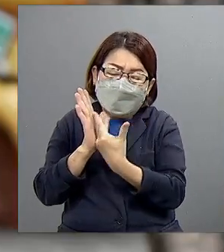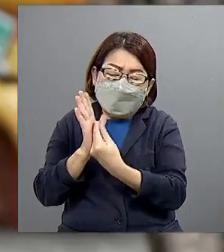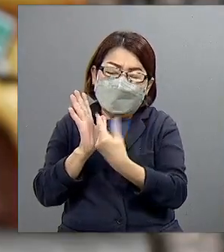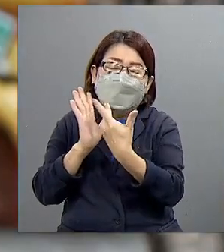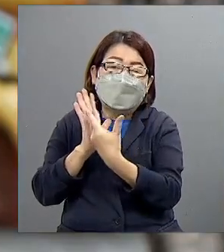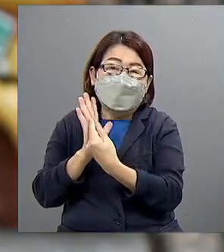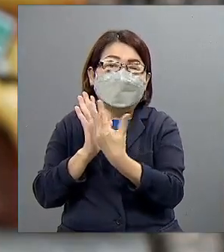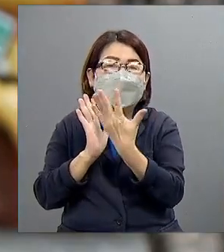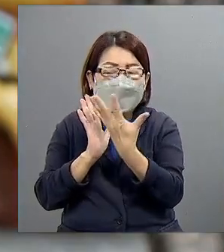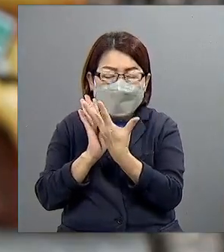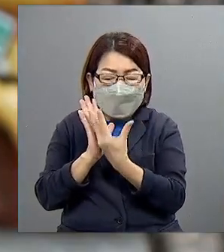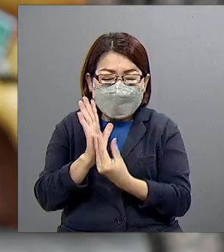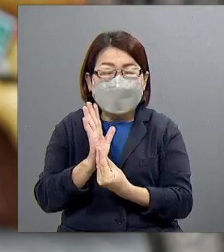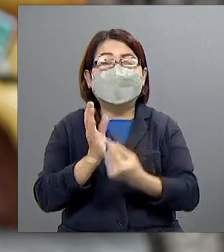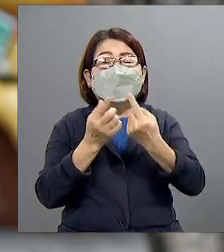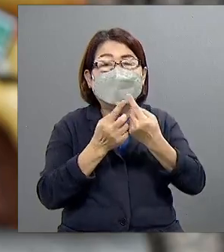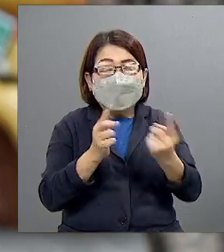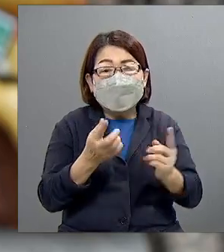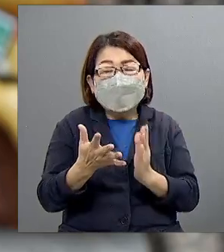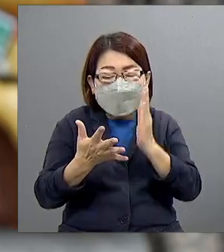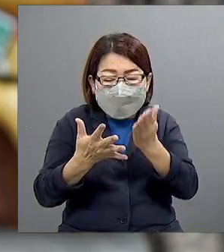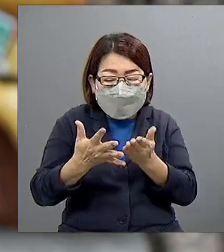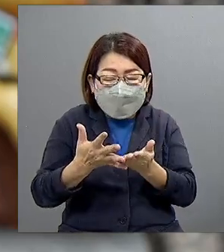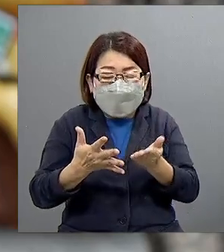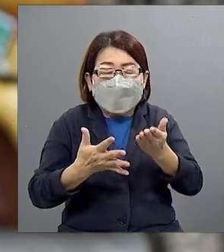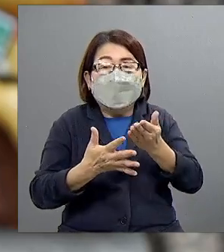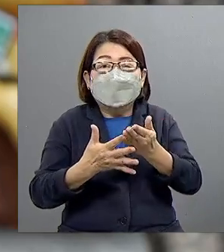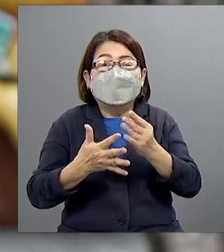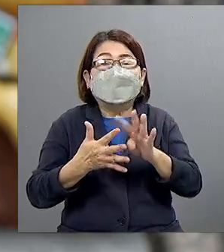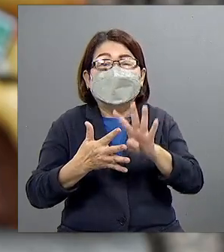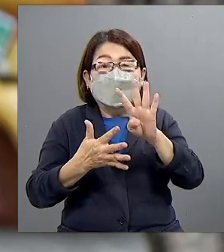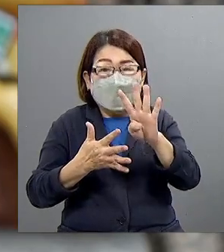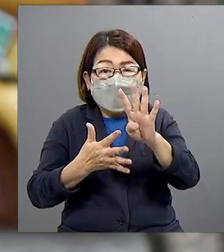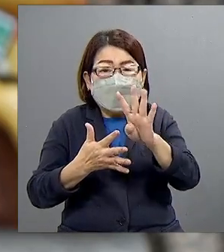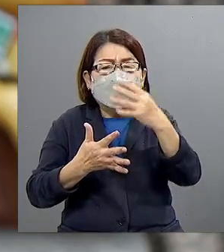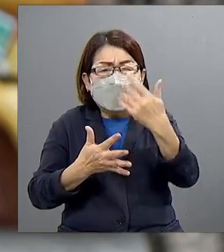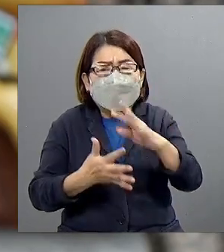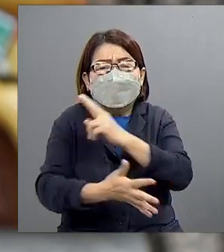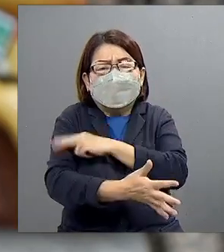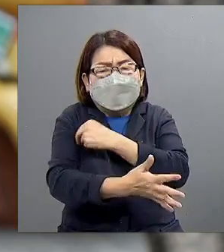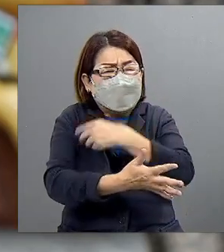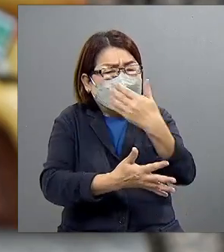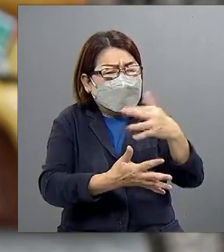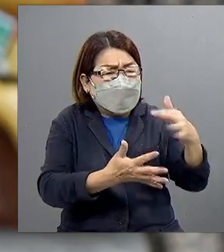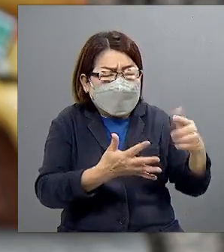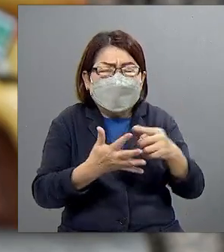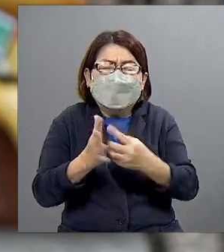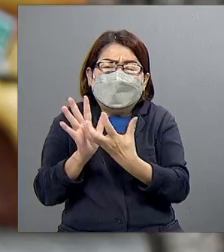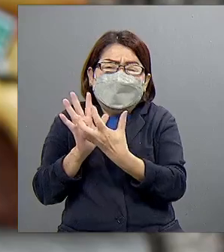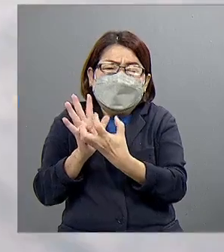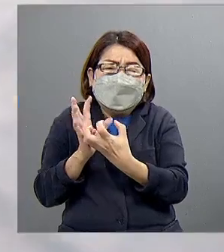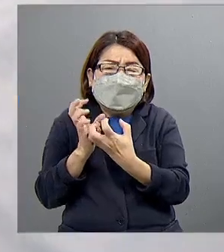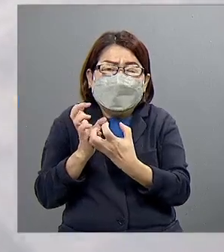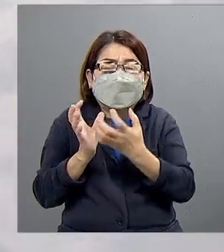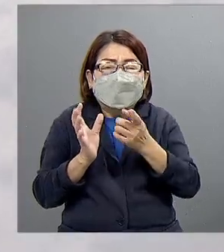ในกลุ่มผู้ป่วยที่มาในระยะที่4หรือว่าผ่านการรักษามาหลายแบบแล้วแต่ว่ายังมีอาการอยู่เราก็จะแนะนำเป็นการผ่าตัด